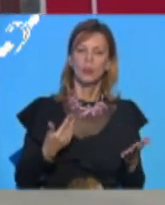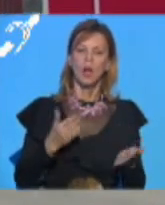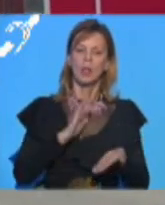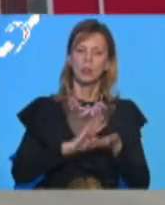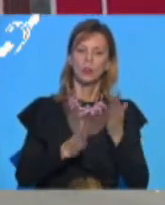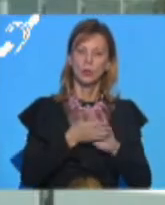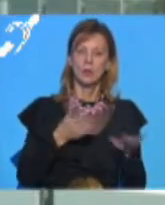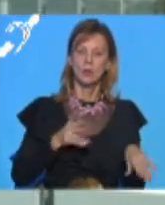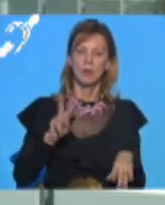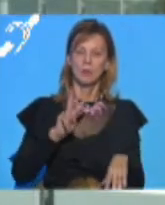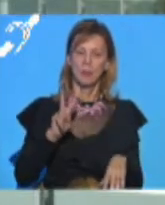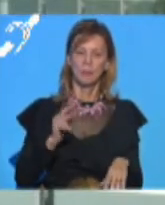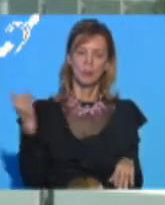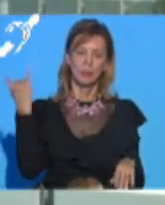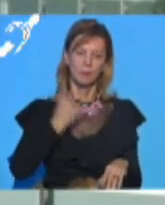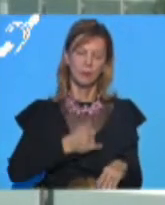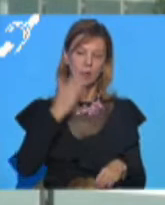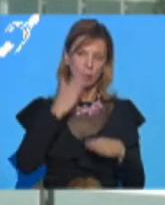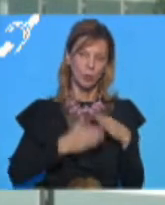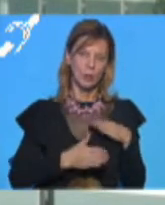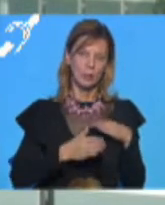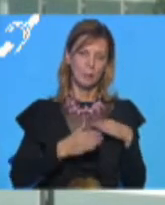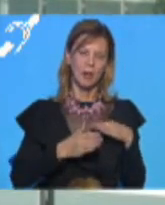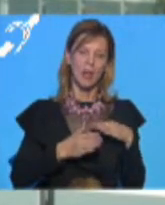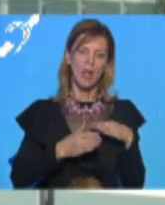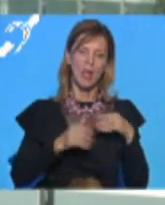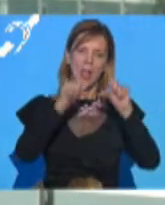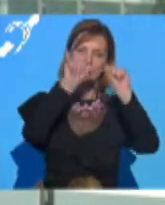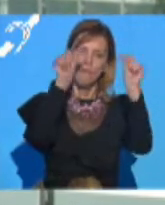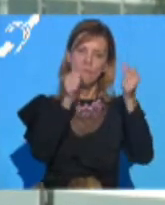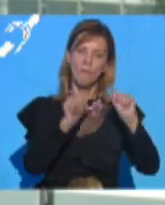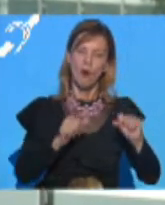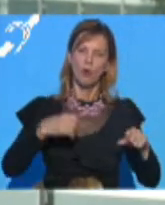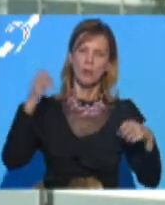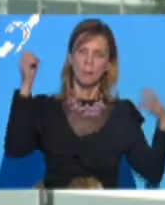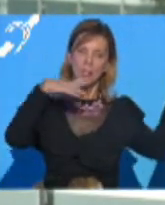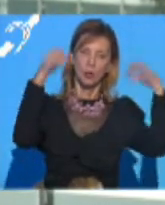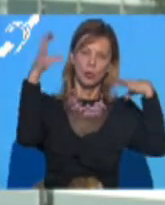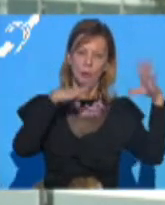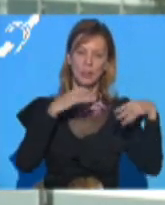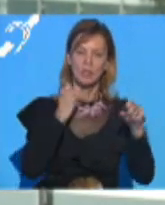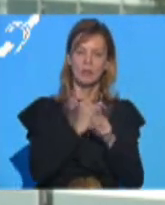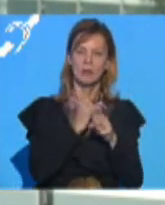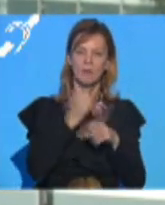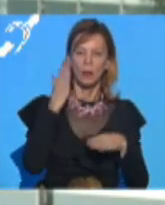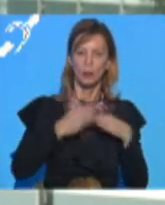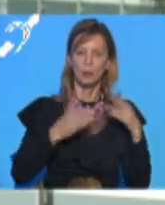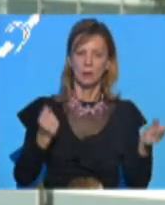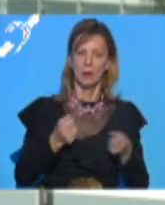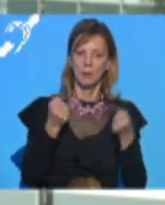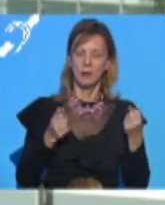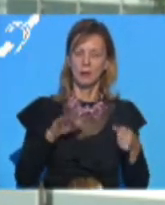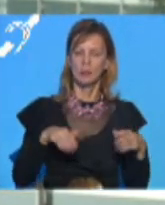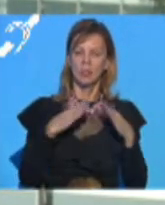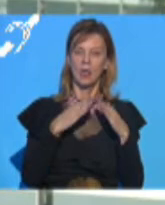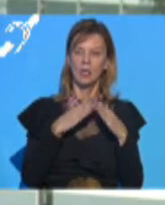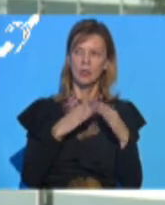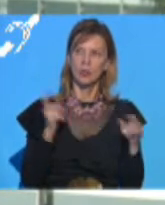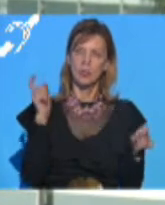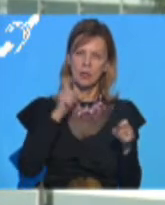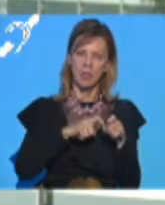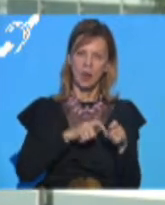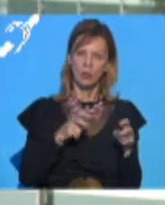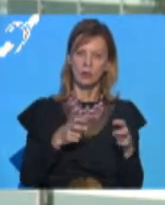gata vineri. Vin ultimele figurine luminoase care trebuie amplasate, se fac ultimele pregătiri la căsuțe, se racordează